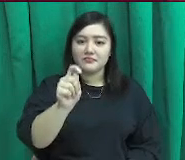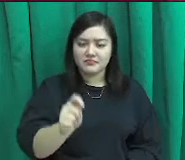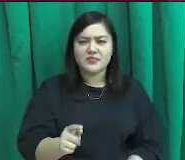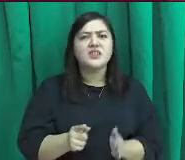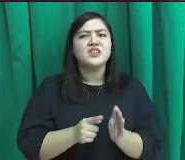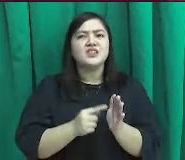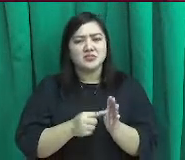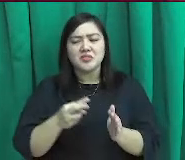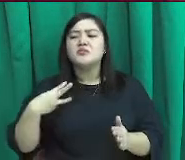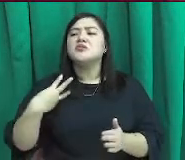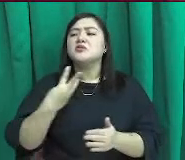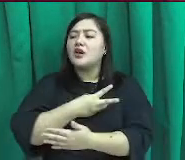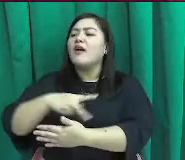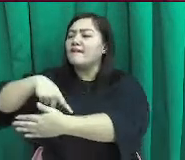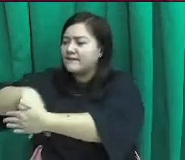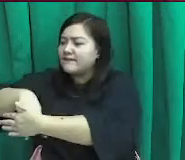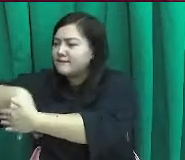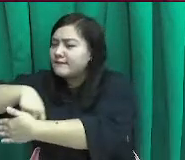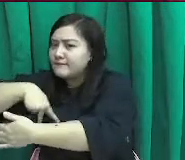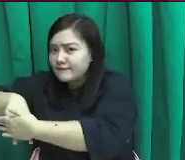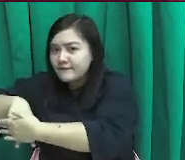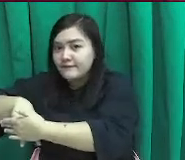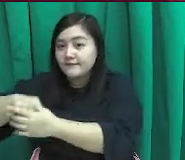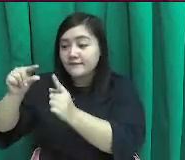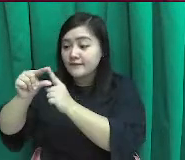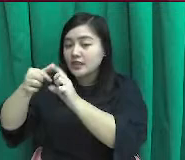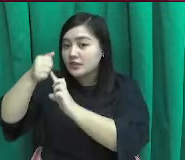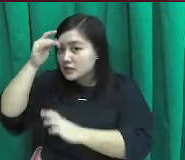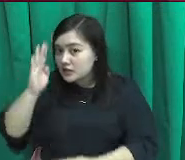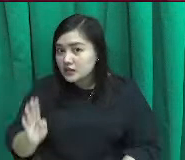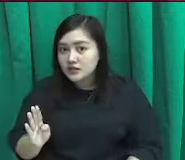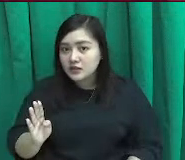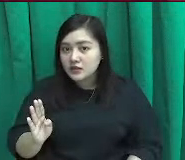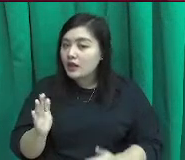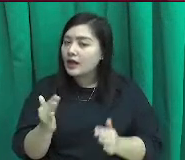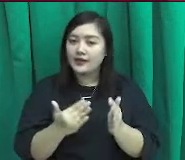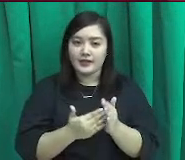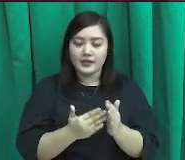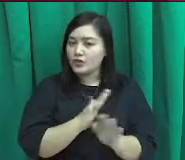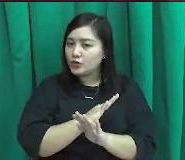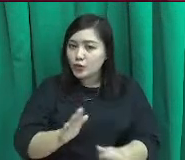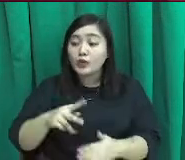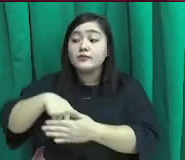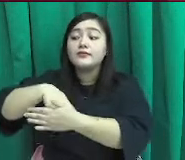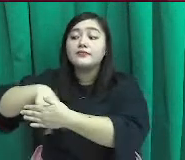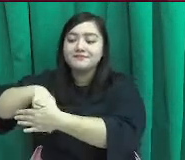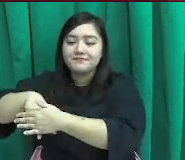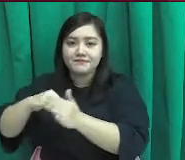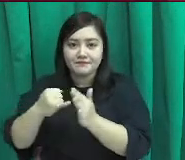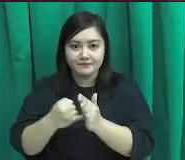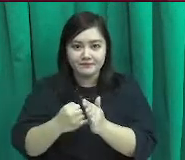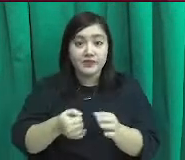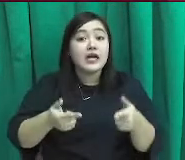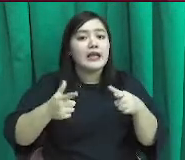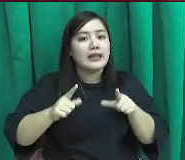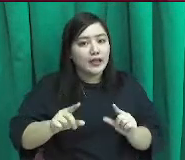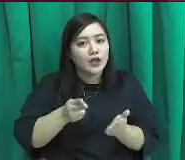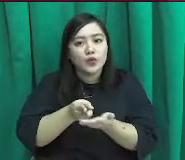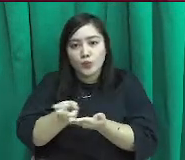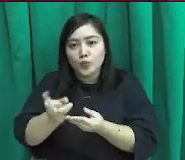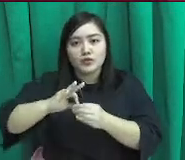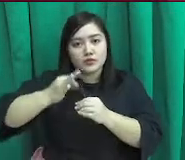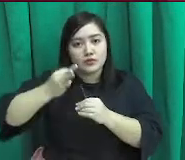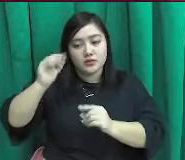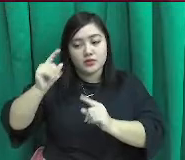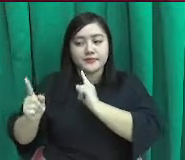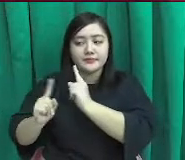Kapipilit, kapipilit, kapipilit. No. Huwag mong ipilit 'yan. Hayaan mo na pausapin sila ng banal na Espiritu.